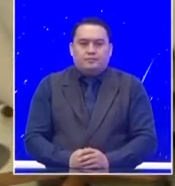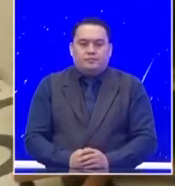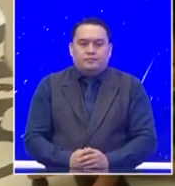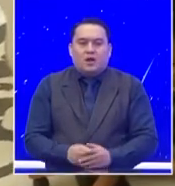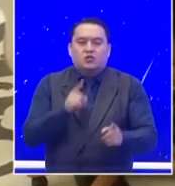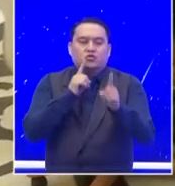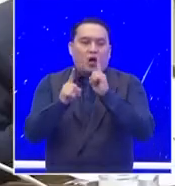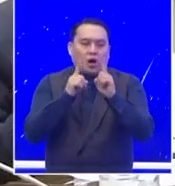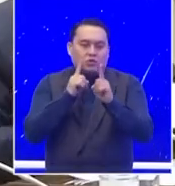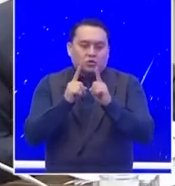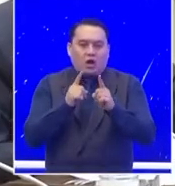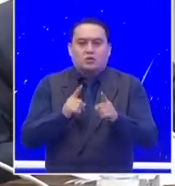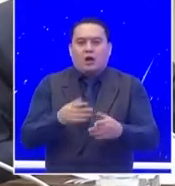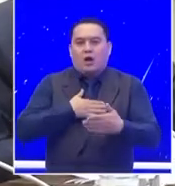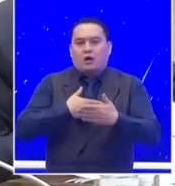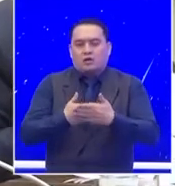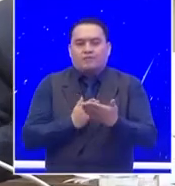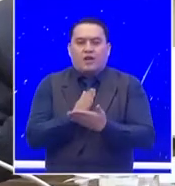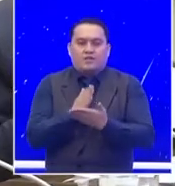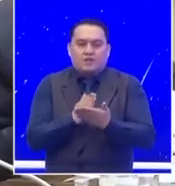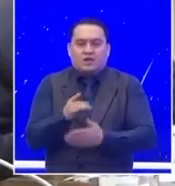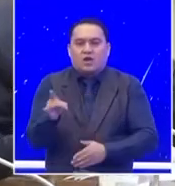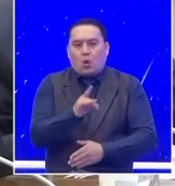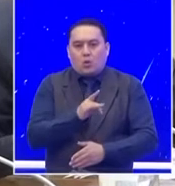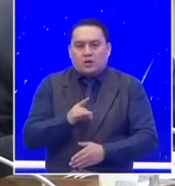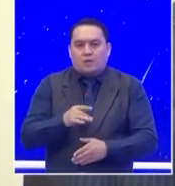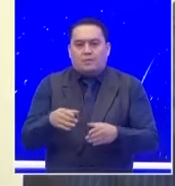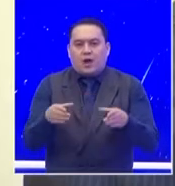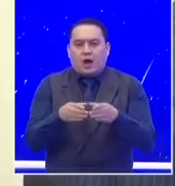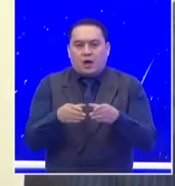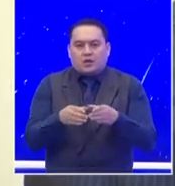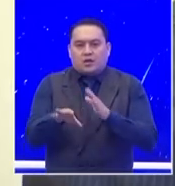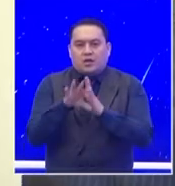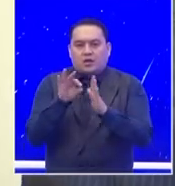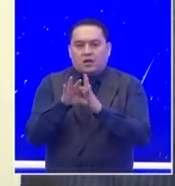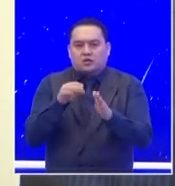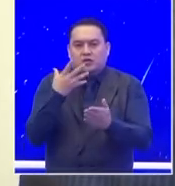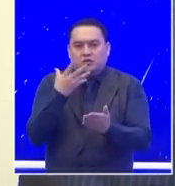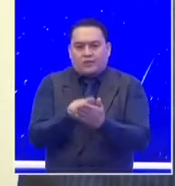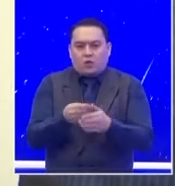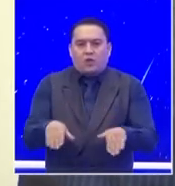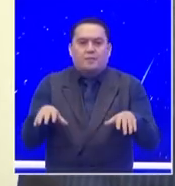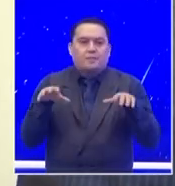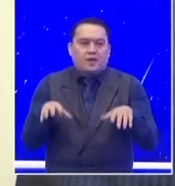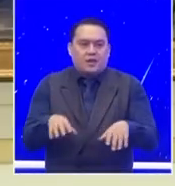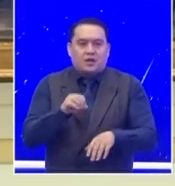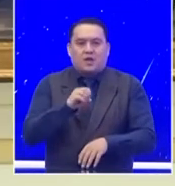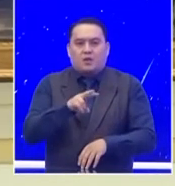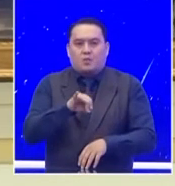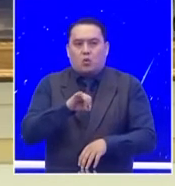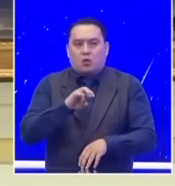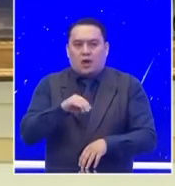В ходе заседания Ассоциация активных ветеранов регионального филиала партии избрала своего председателя. Им стал